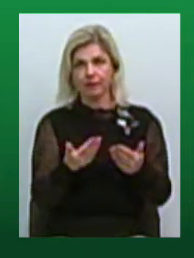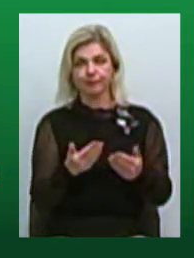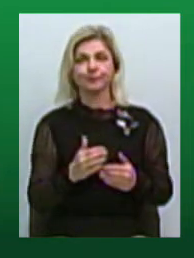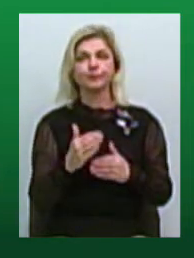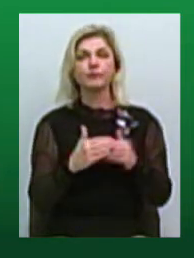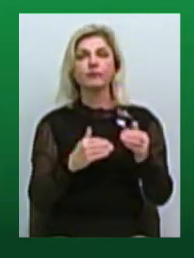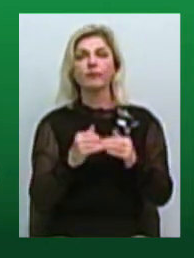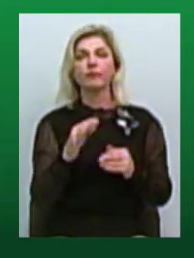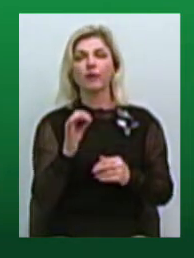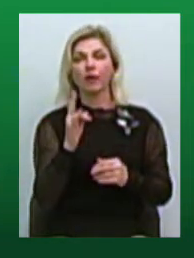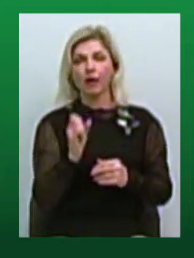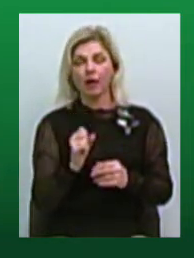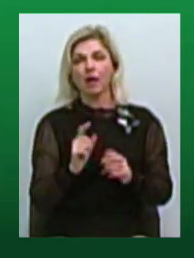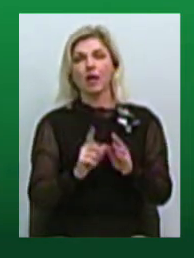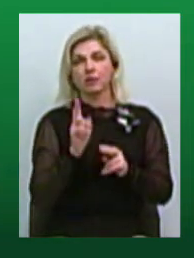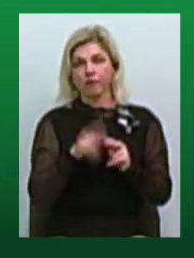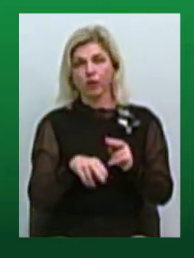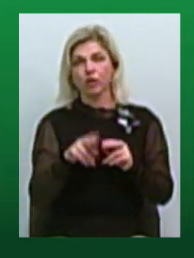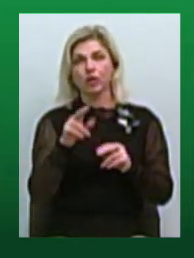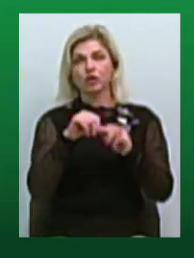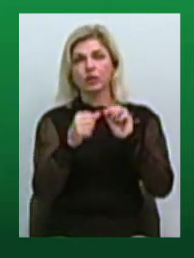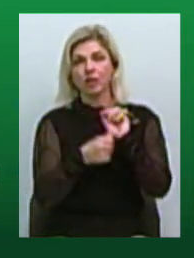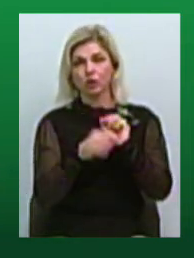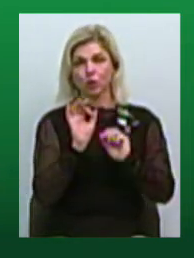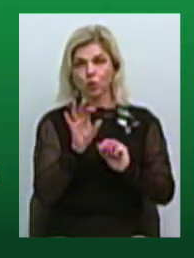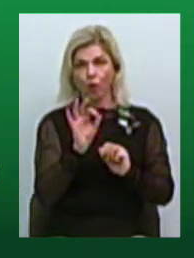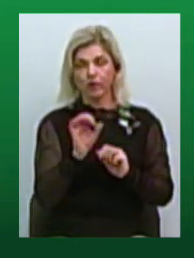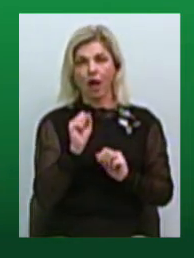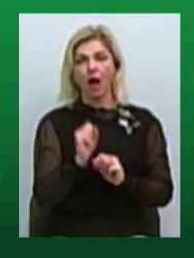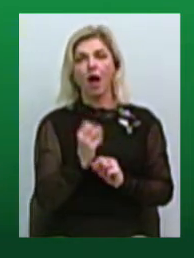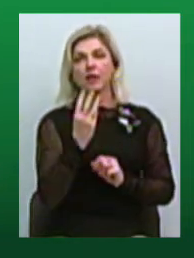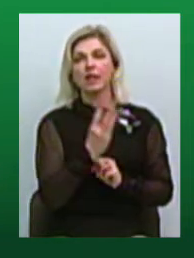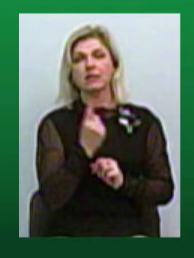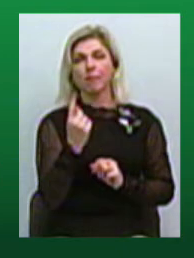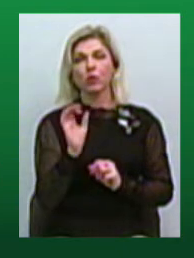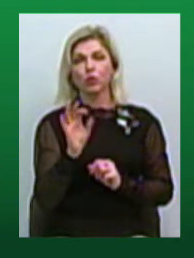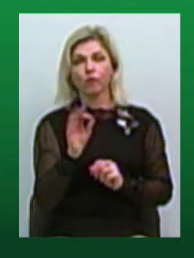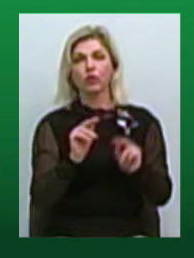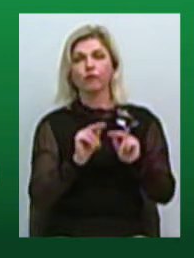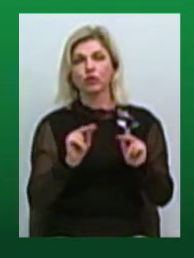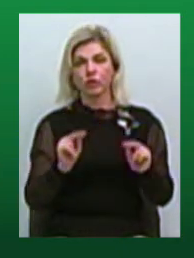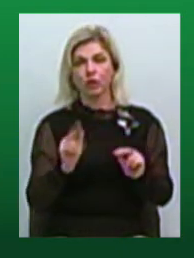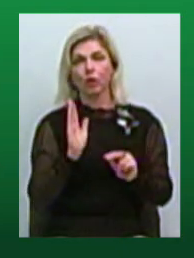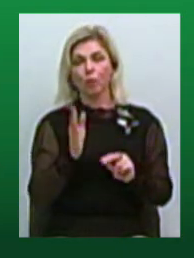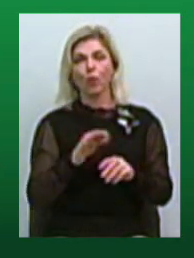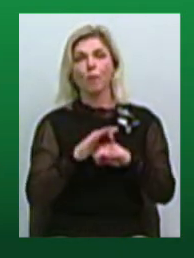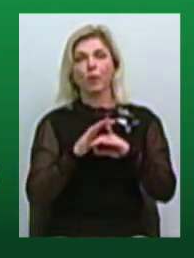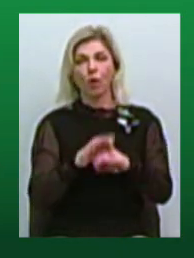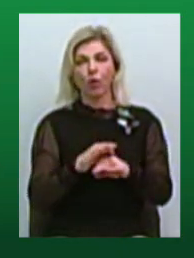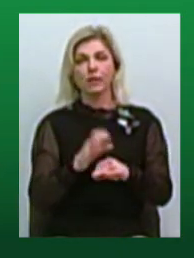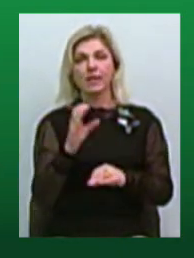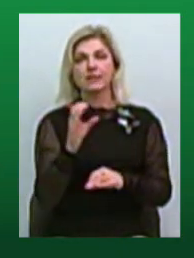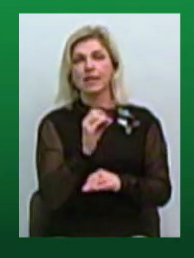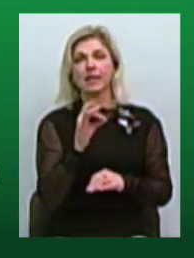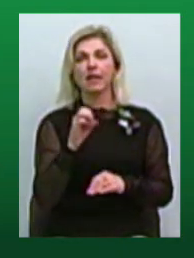досвід закінчується вивчення 16 жовтня, а 31 жовтня вчителі будуть проходити